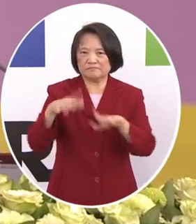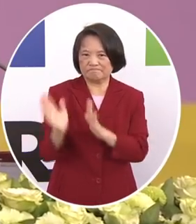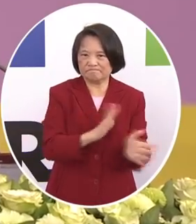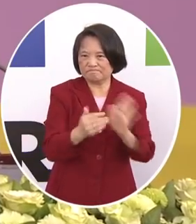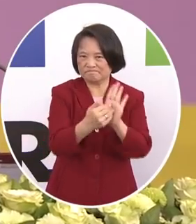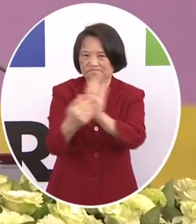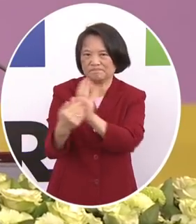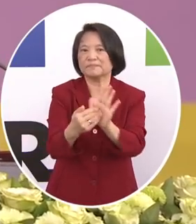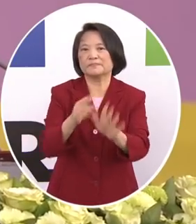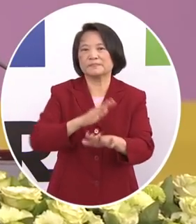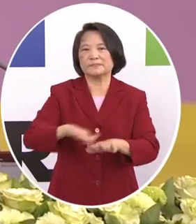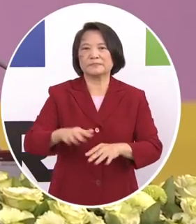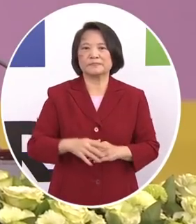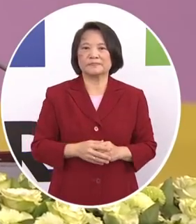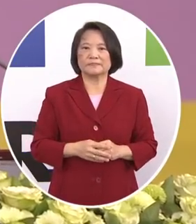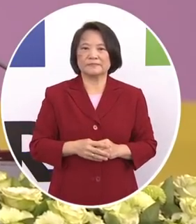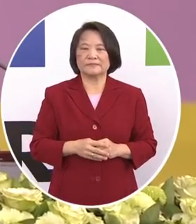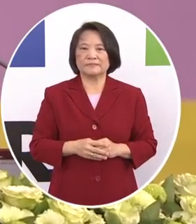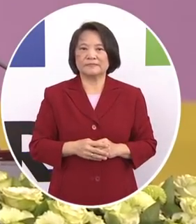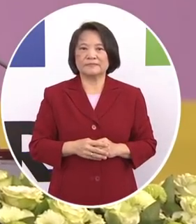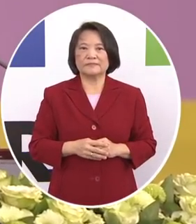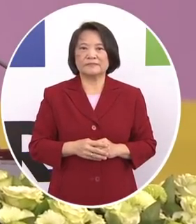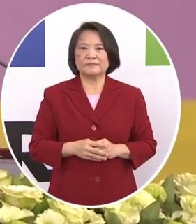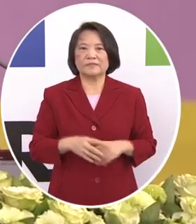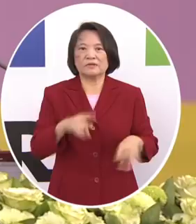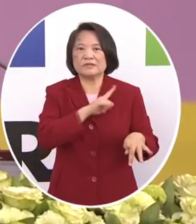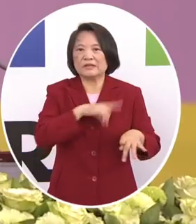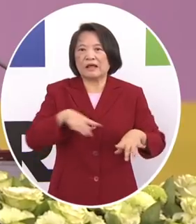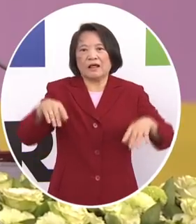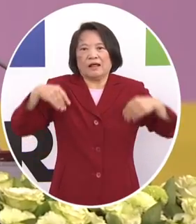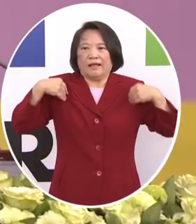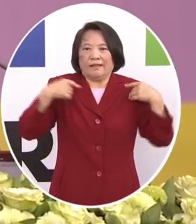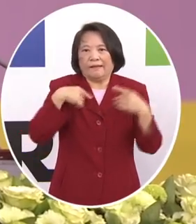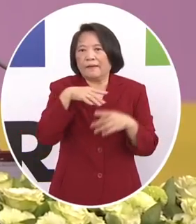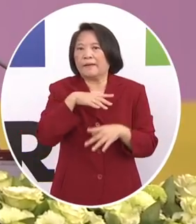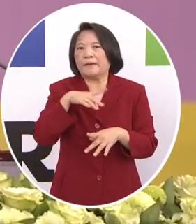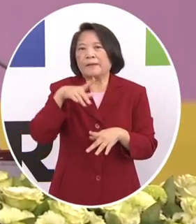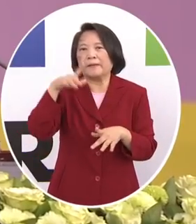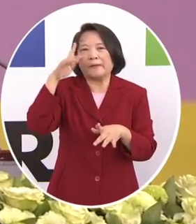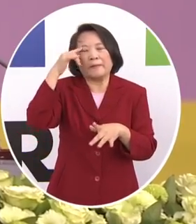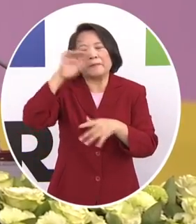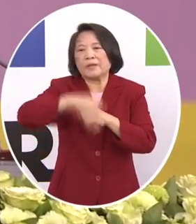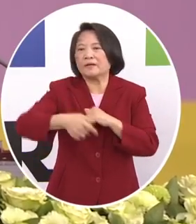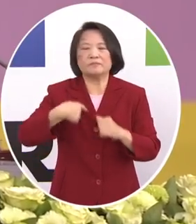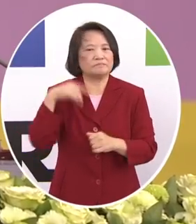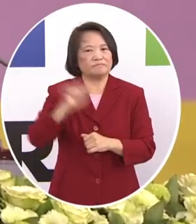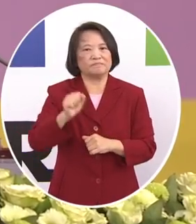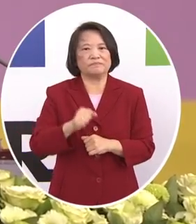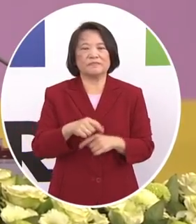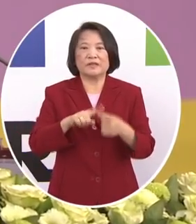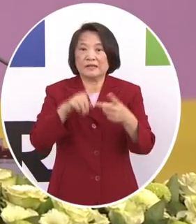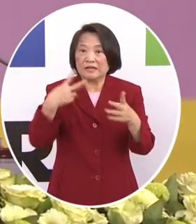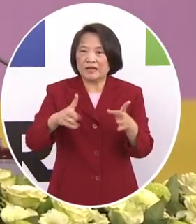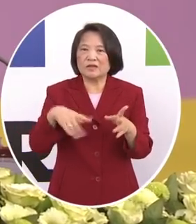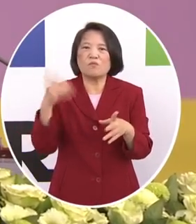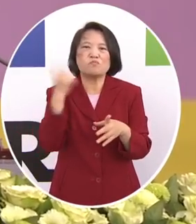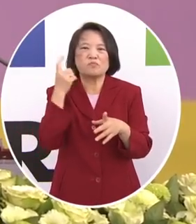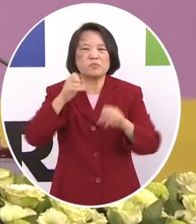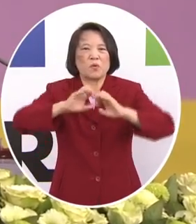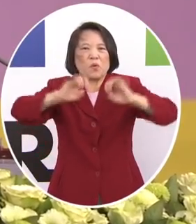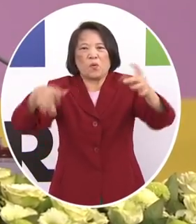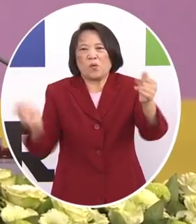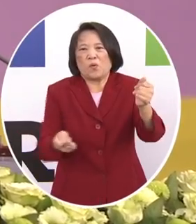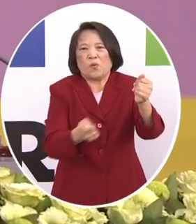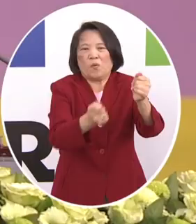来防范，绝对不会坐视。无论是制造散布假消息、非法窃